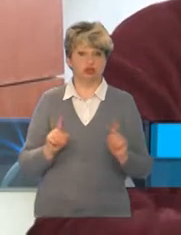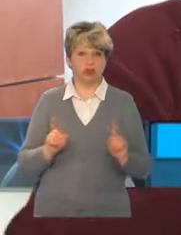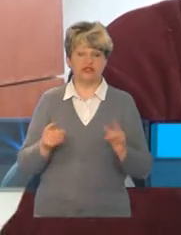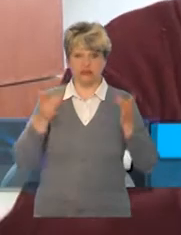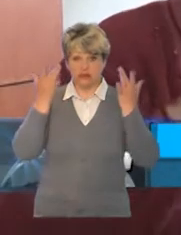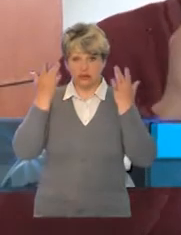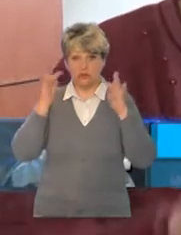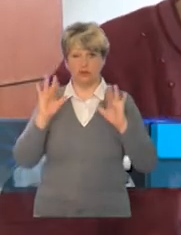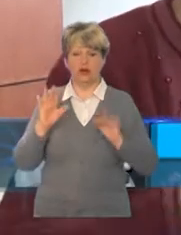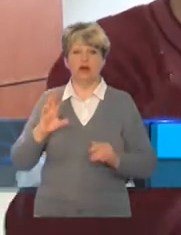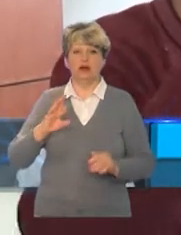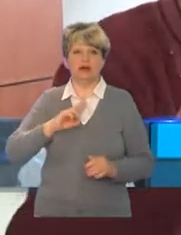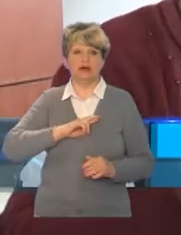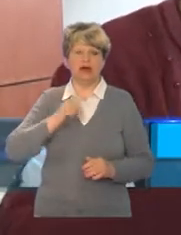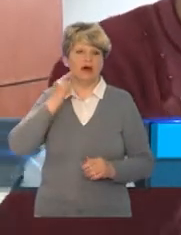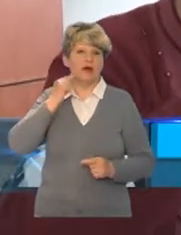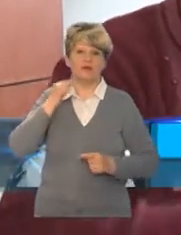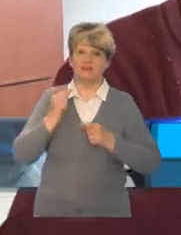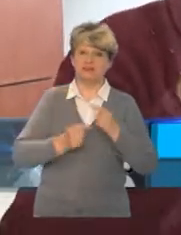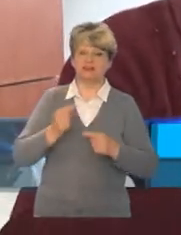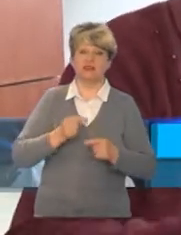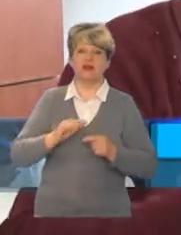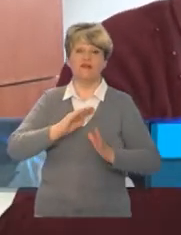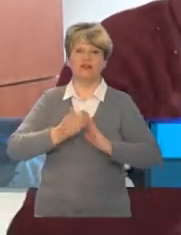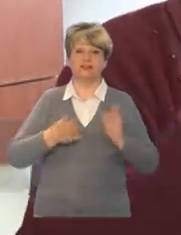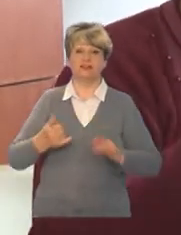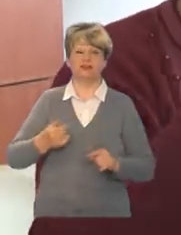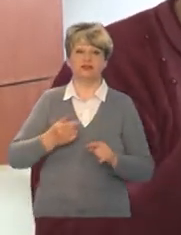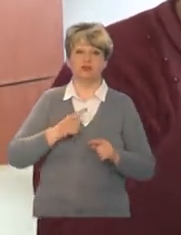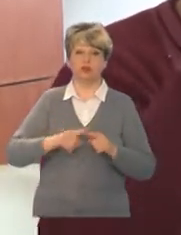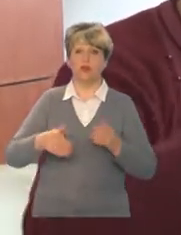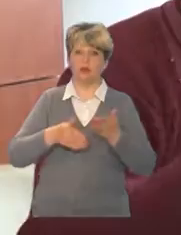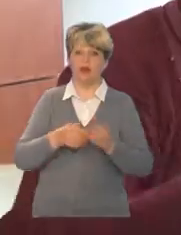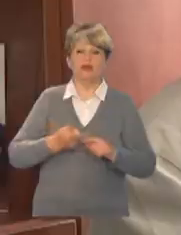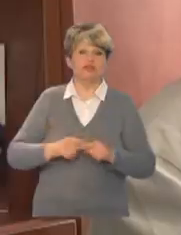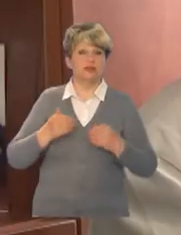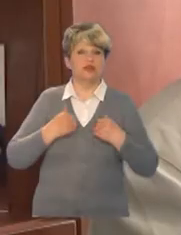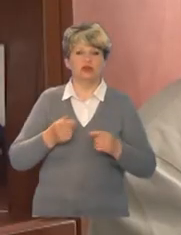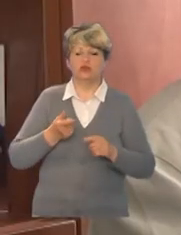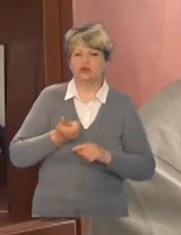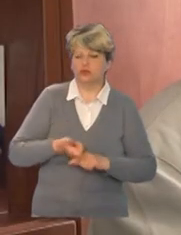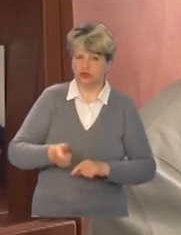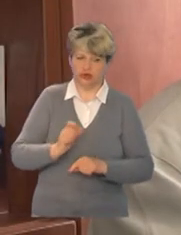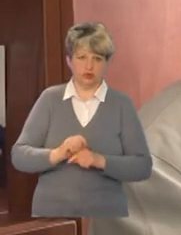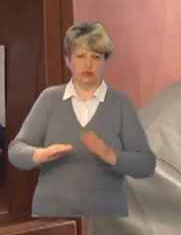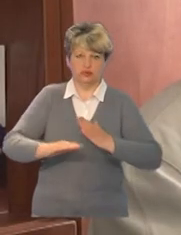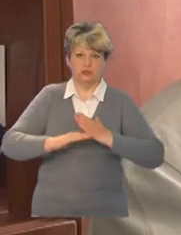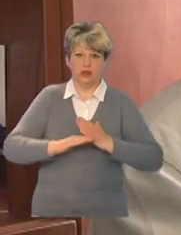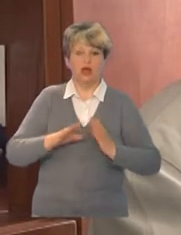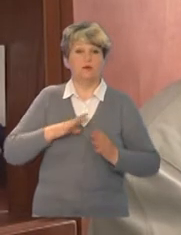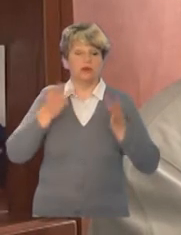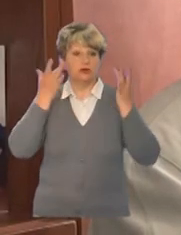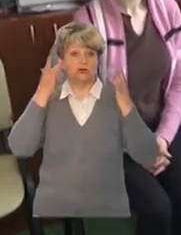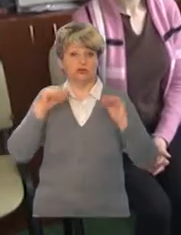щось случається, я завжди викликаю швидку. Це мені дуже-дуже допомагає. Був такий випадок, в мене